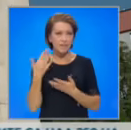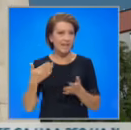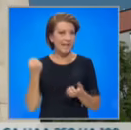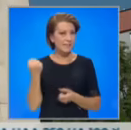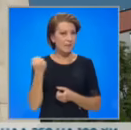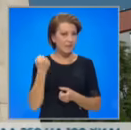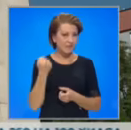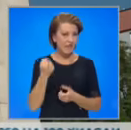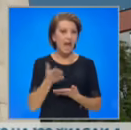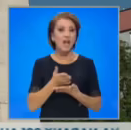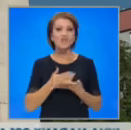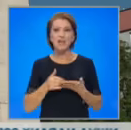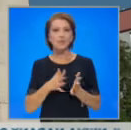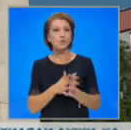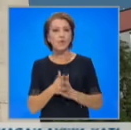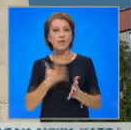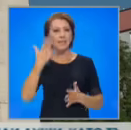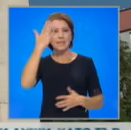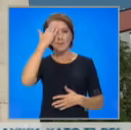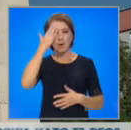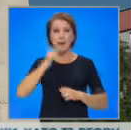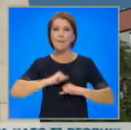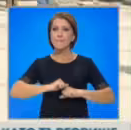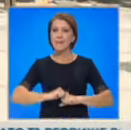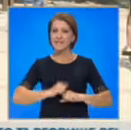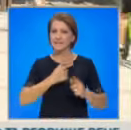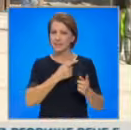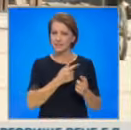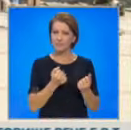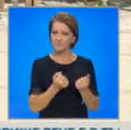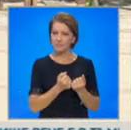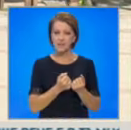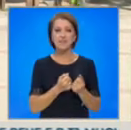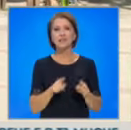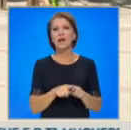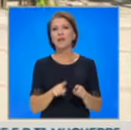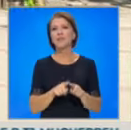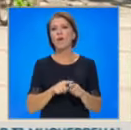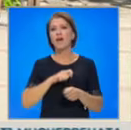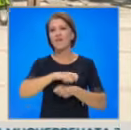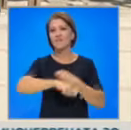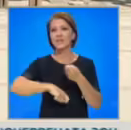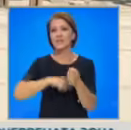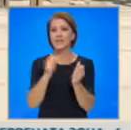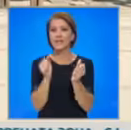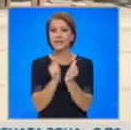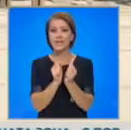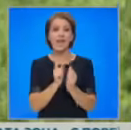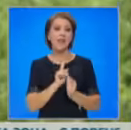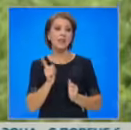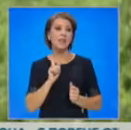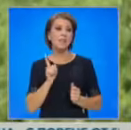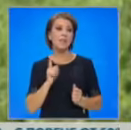част от тях са били явно болни. Местните власти твърдят, че са свързани ръце и не могат да наложат ограничения, докато не бъде